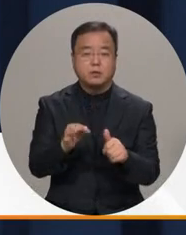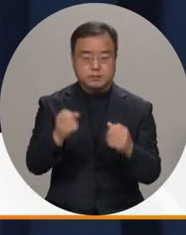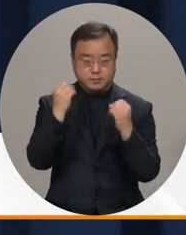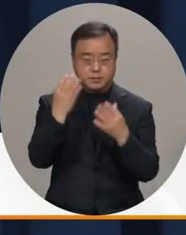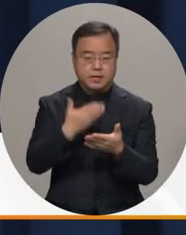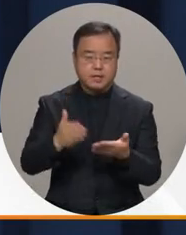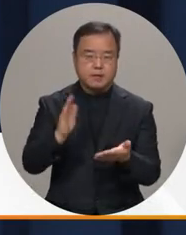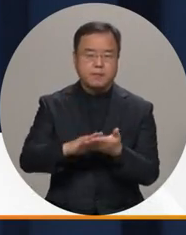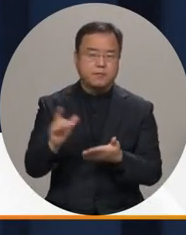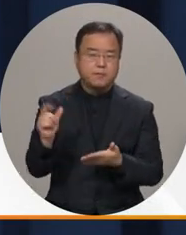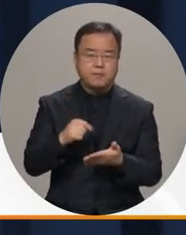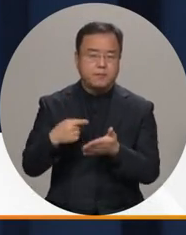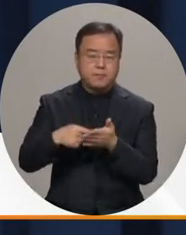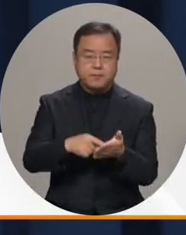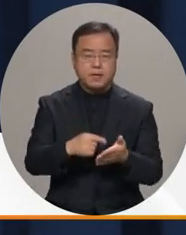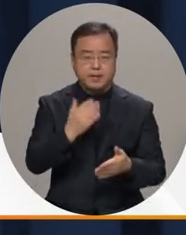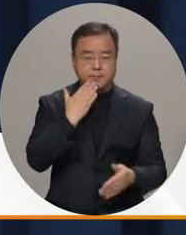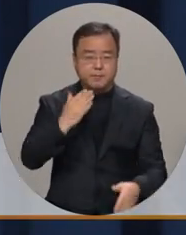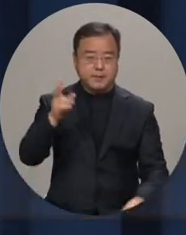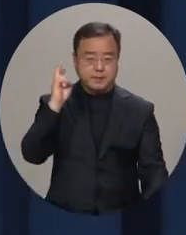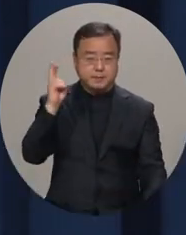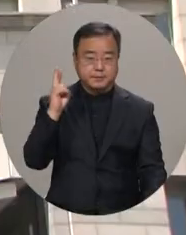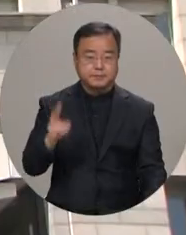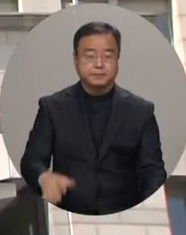있게 추진할 것으로 기대합니다.